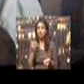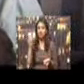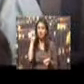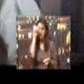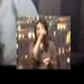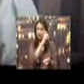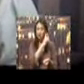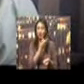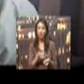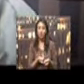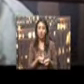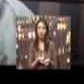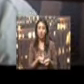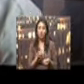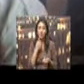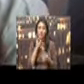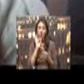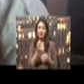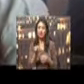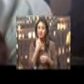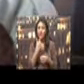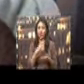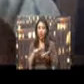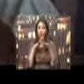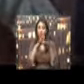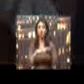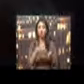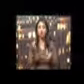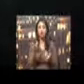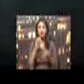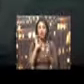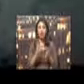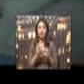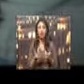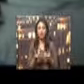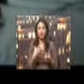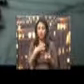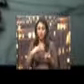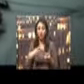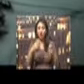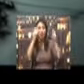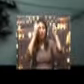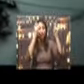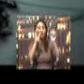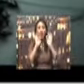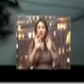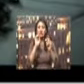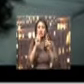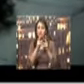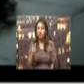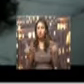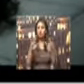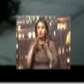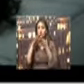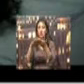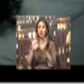وخيط في زائد، إنما ولاد علاج حلو برضه، والناس كلها الحمد لله على جب ربنا. نفس الكل يخيف، ونفس الكل اللي عنده المرض يجي